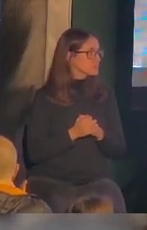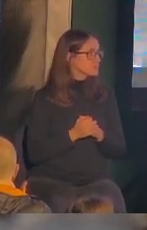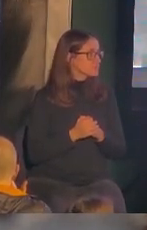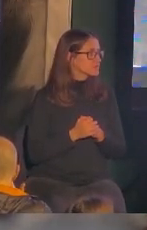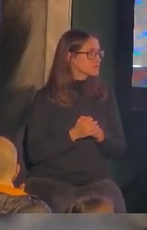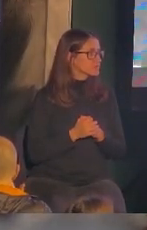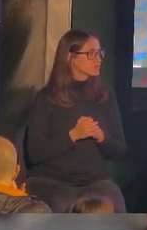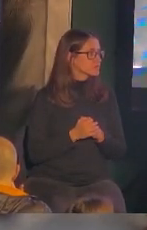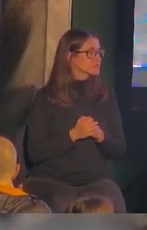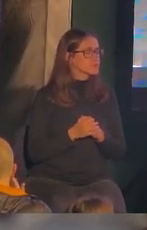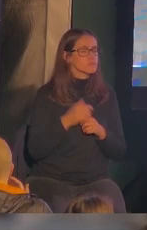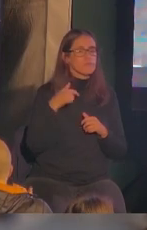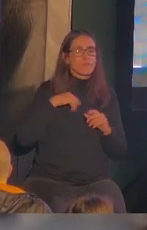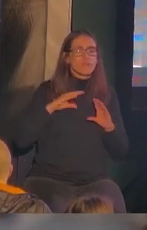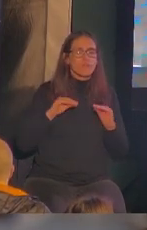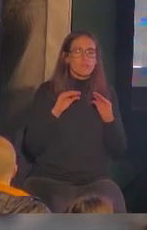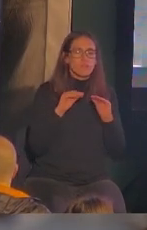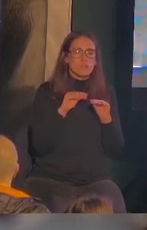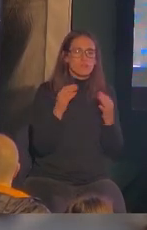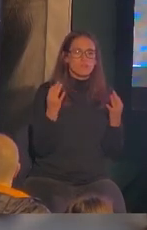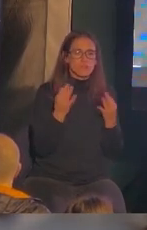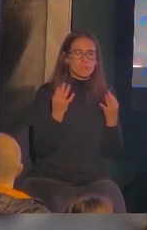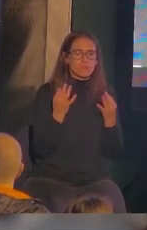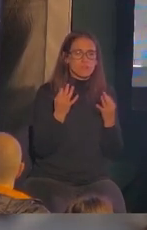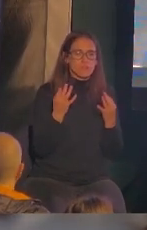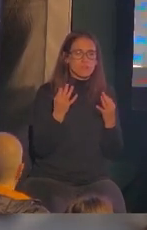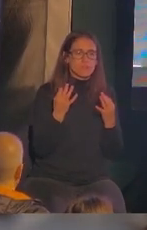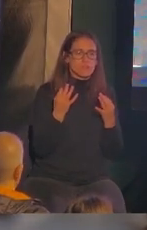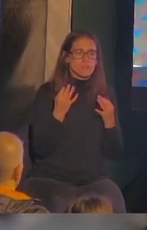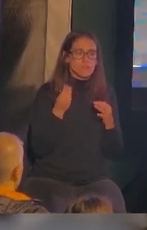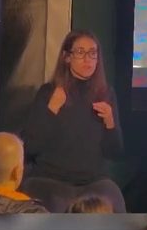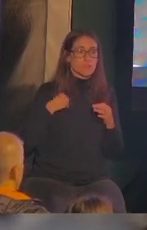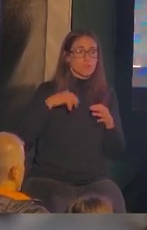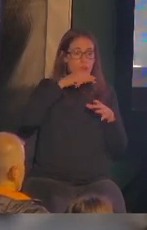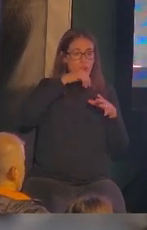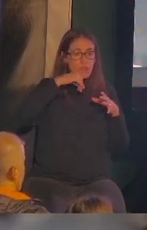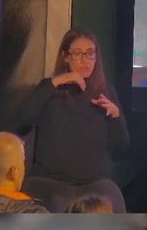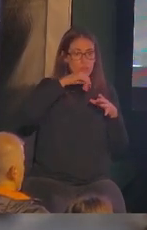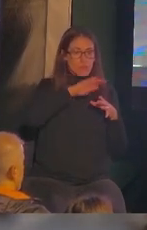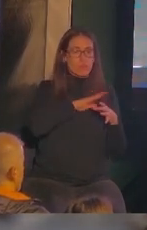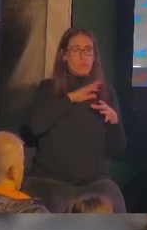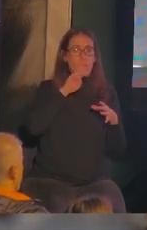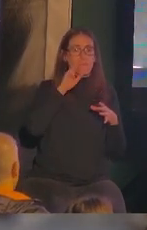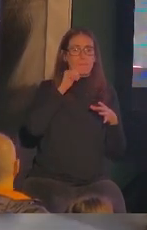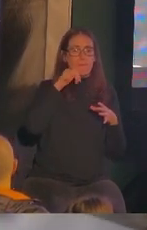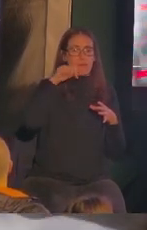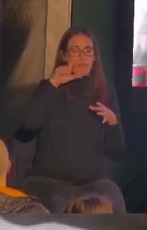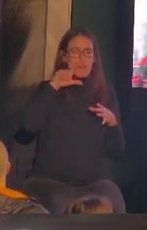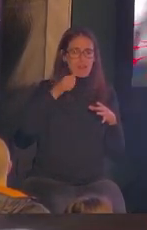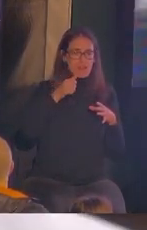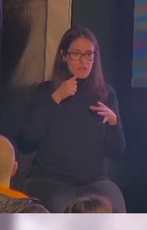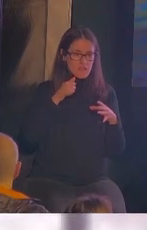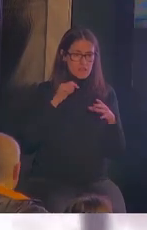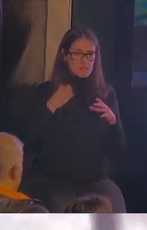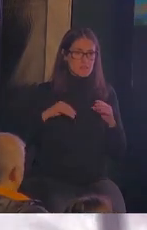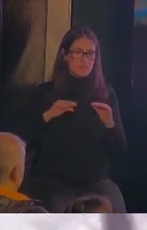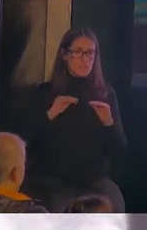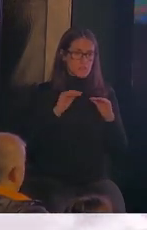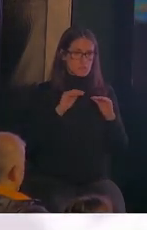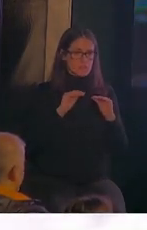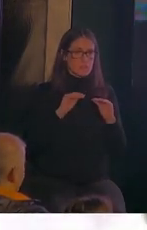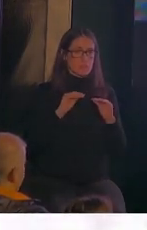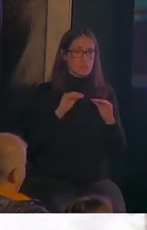el que estic utilitzant, o vaig a utilitzar, és el sucre de panela, que l'estic utilitzant a